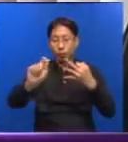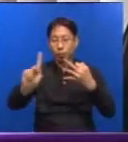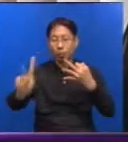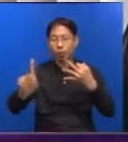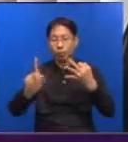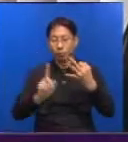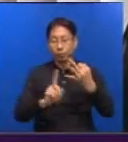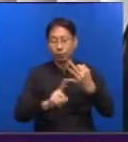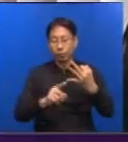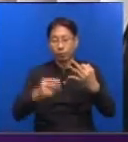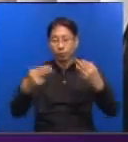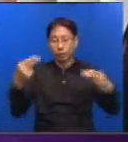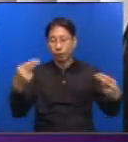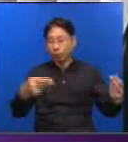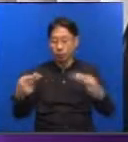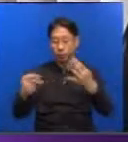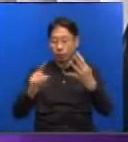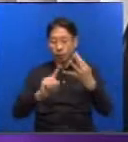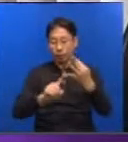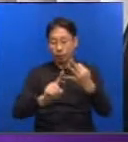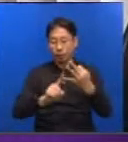อน จสมุสงคราม